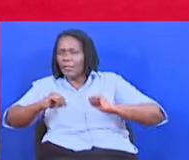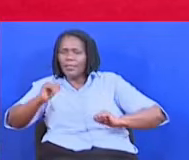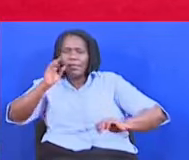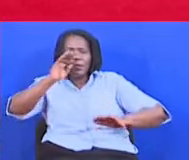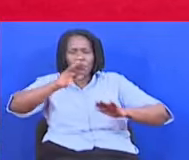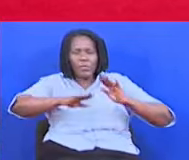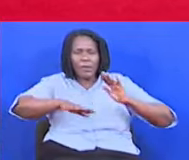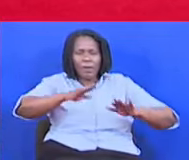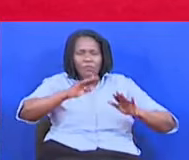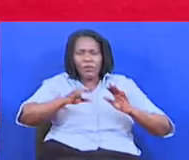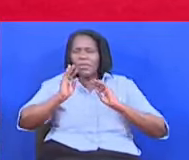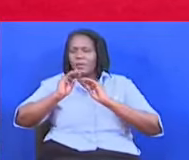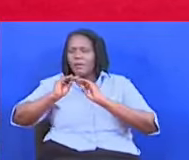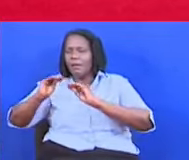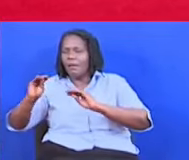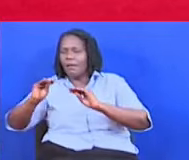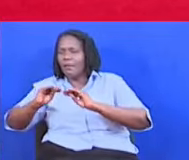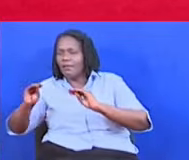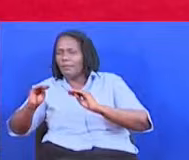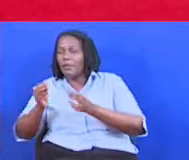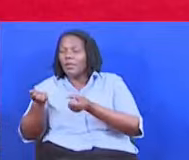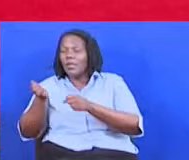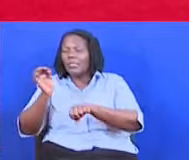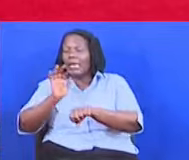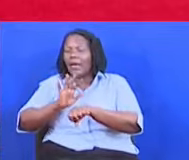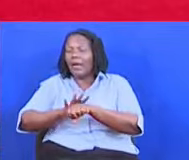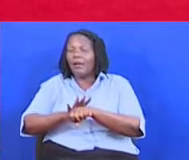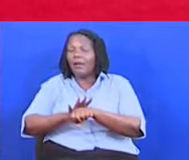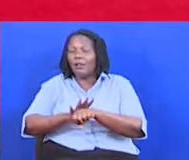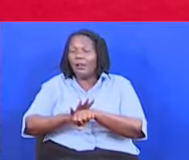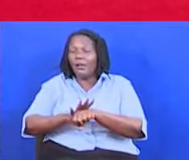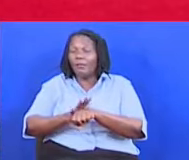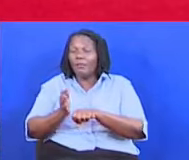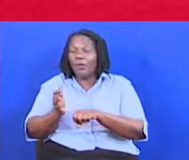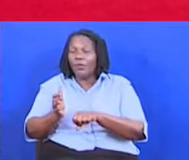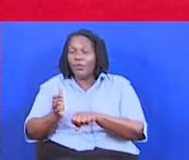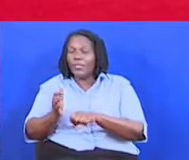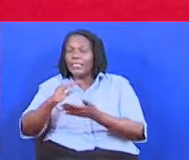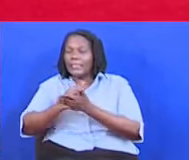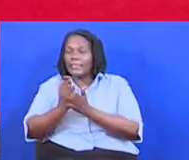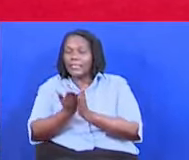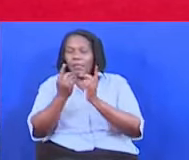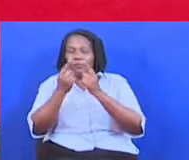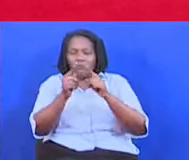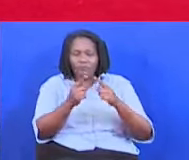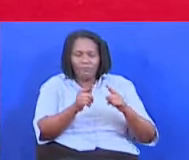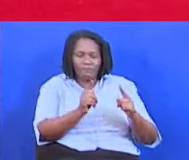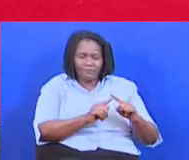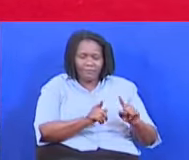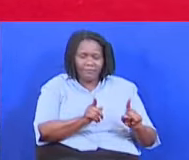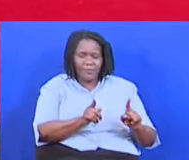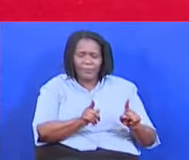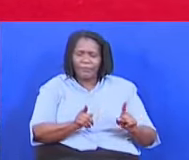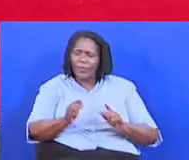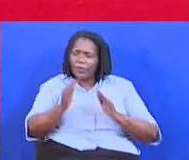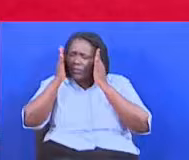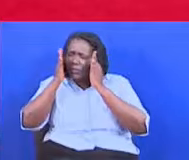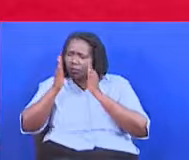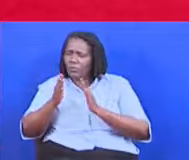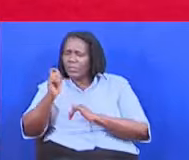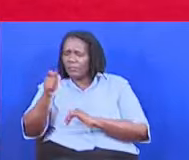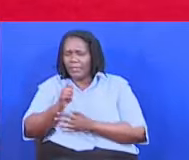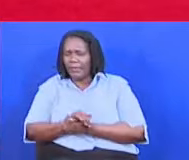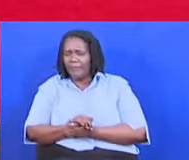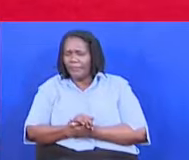utamaduni, elimu na utaalamu katika fani mbalimbali. Na Mheshimiwa Spika, viongozi wa